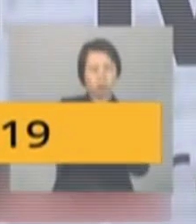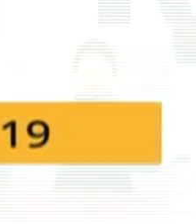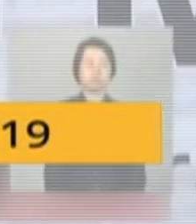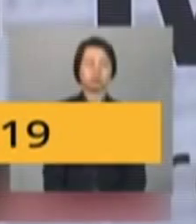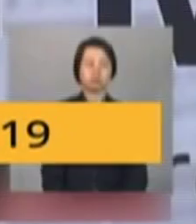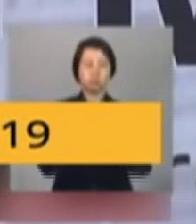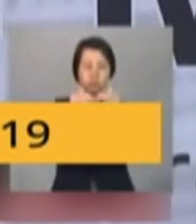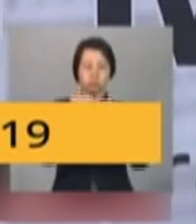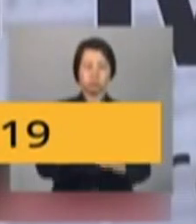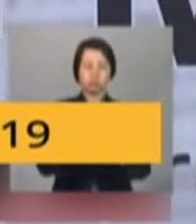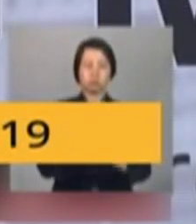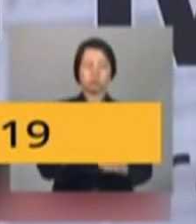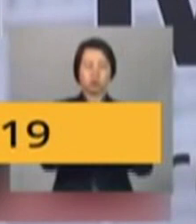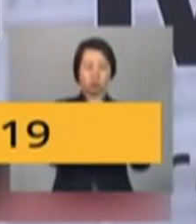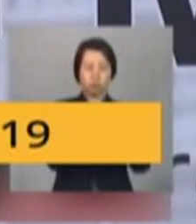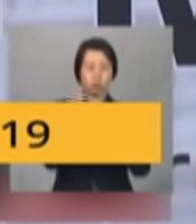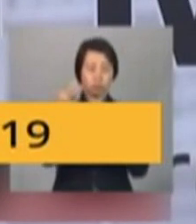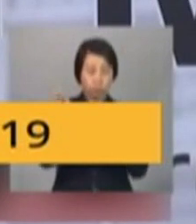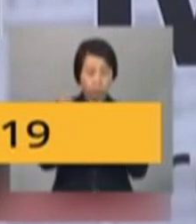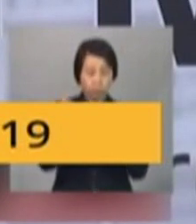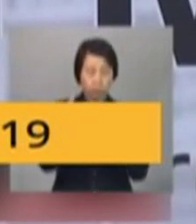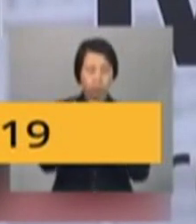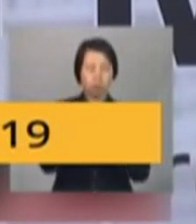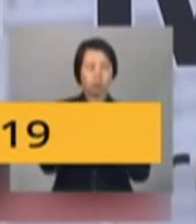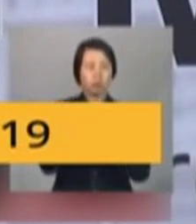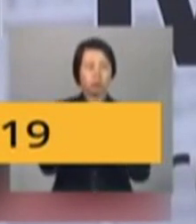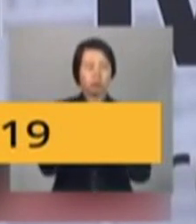kronik. Kematian 19 merupakan kes